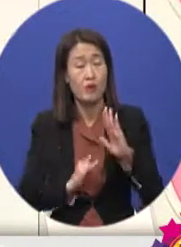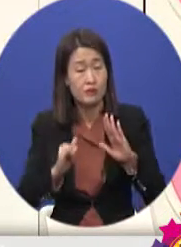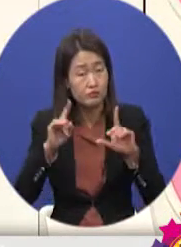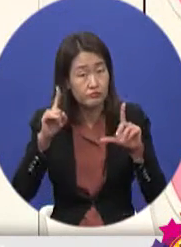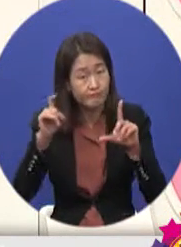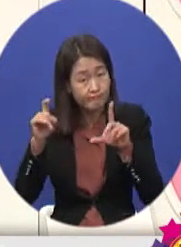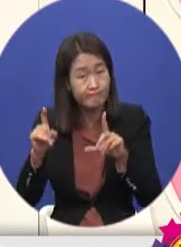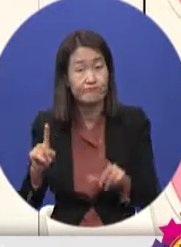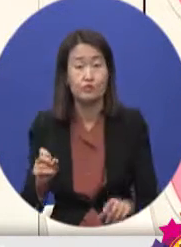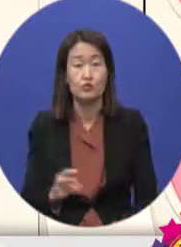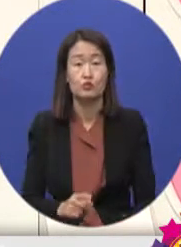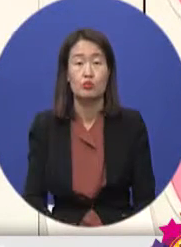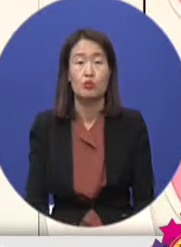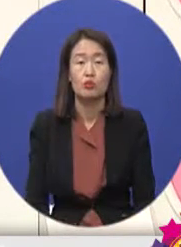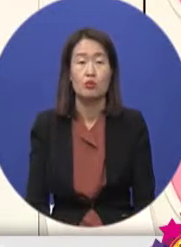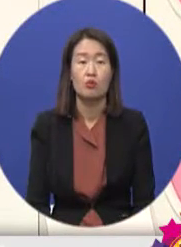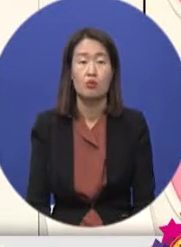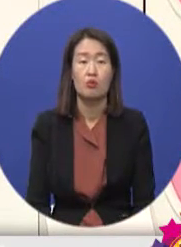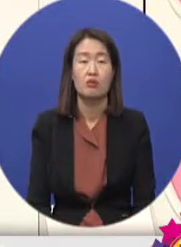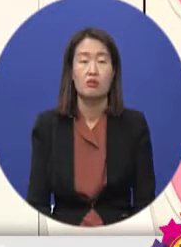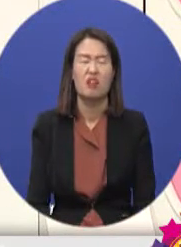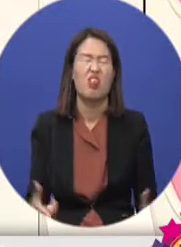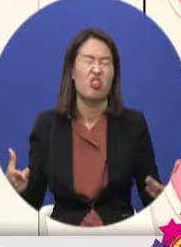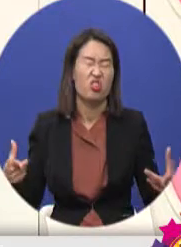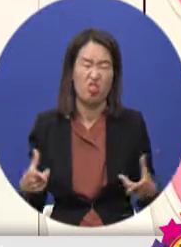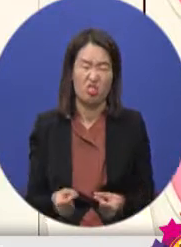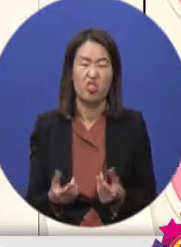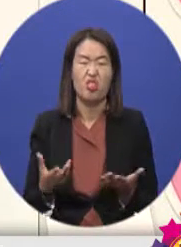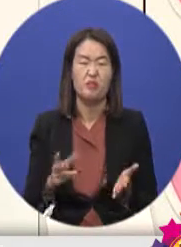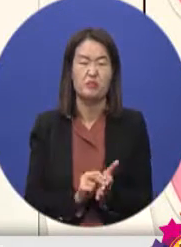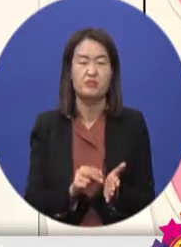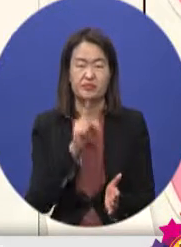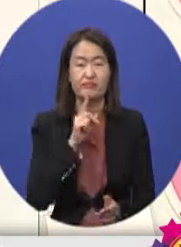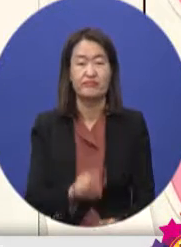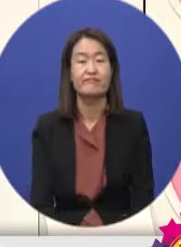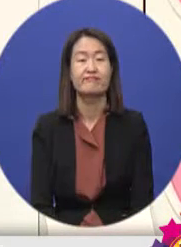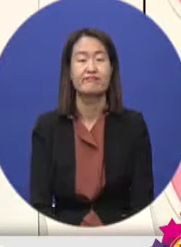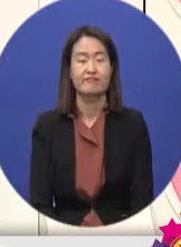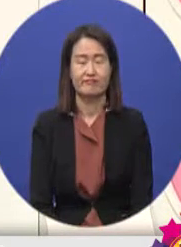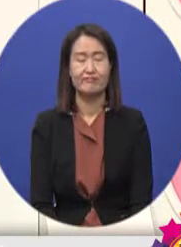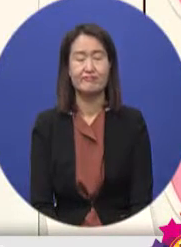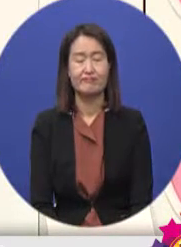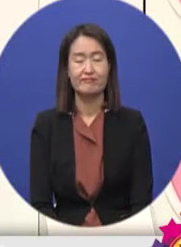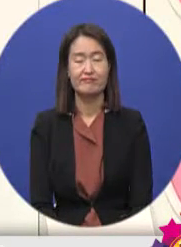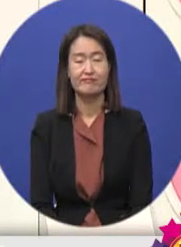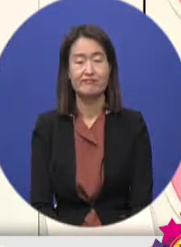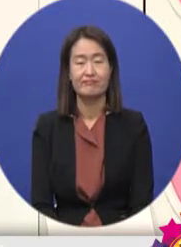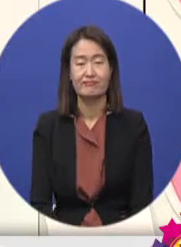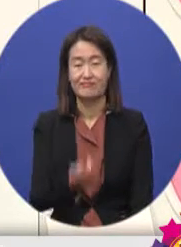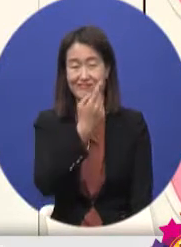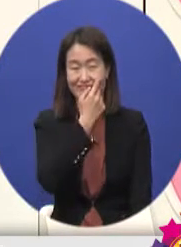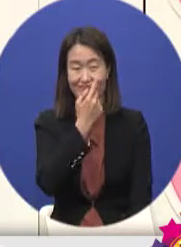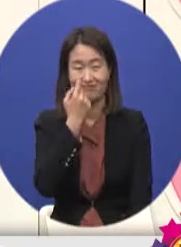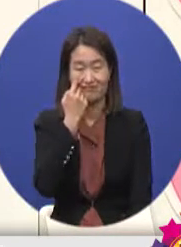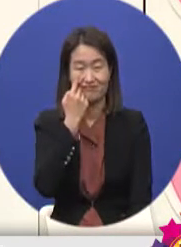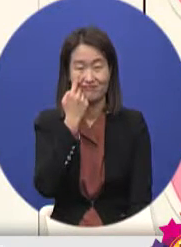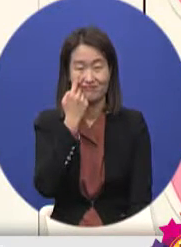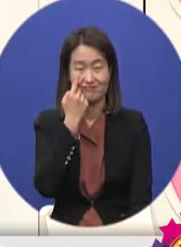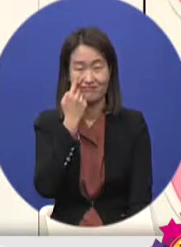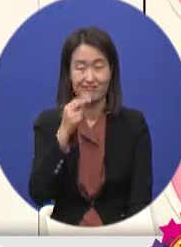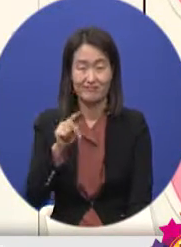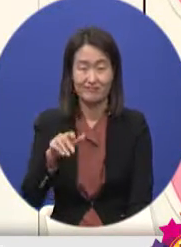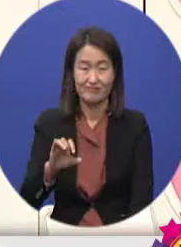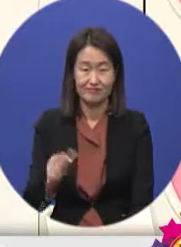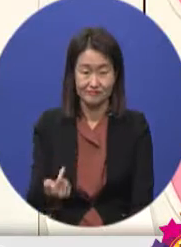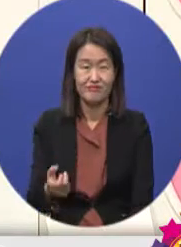거 뭐 좀 많이 좀 줄었습니다. 그렇죠. 예. 예. 증명 사진이나 예. 뭐